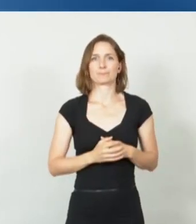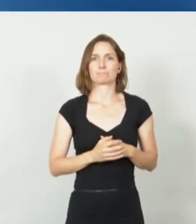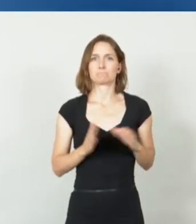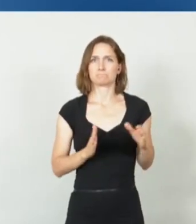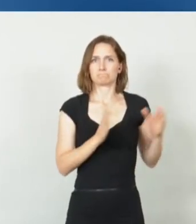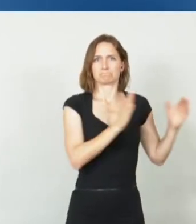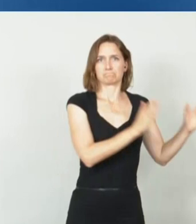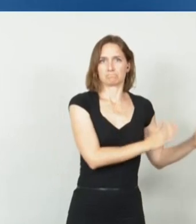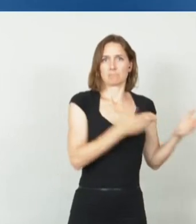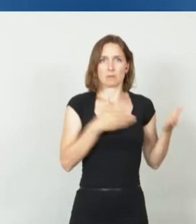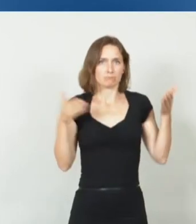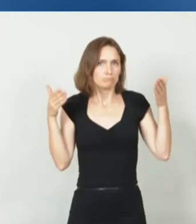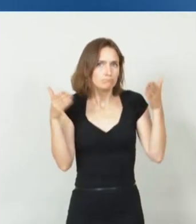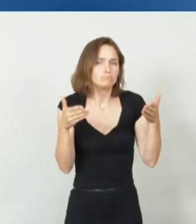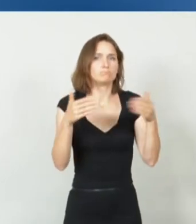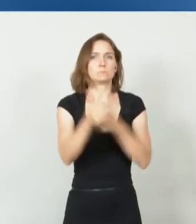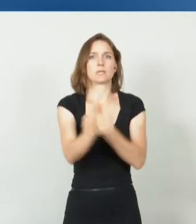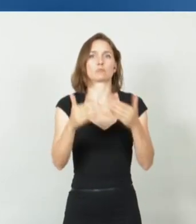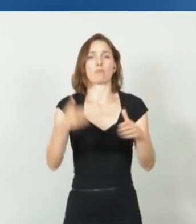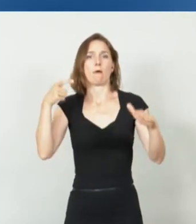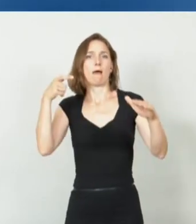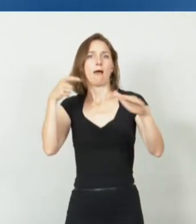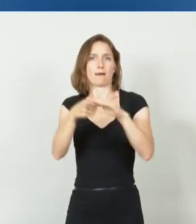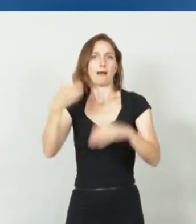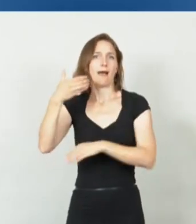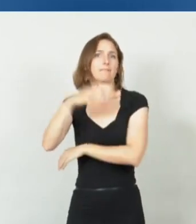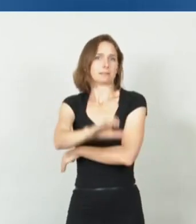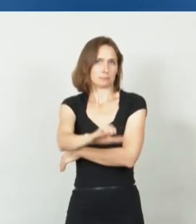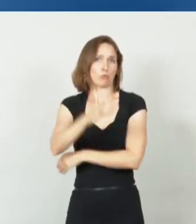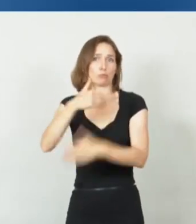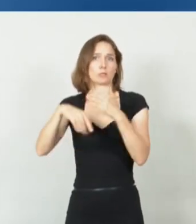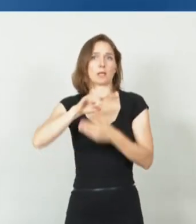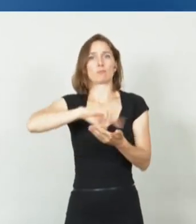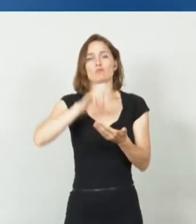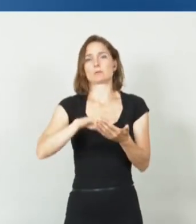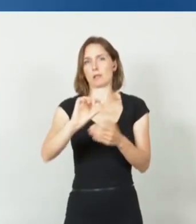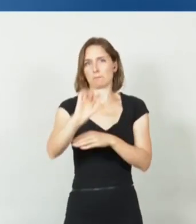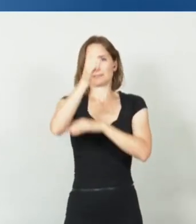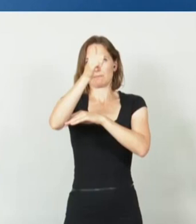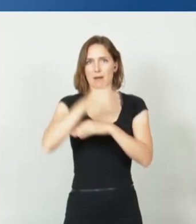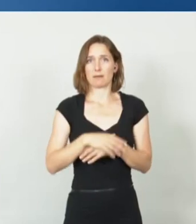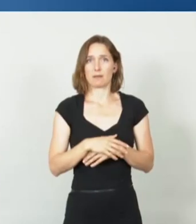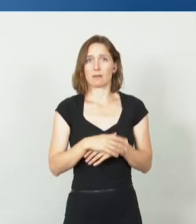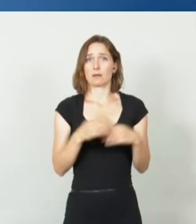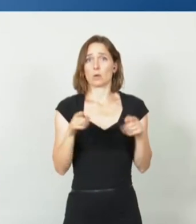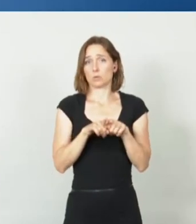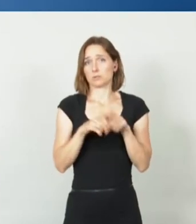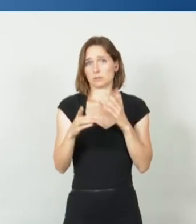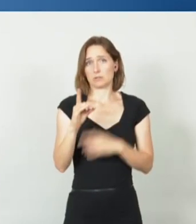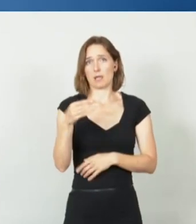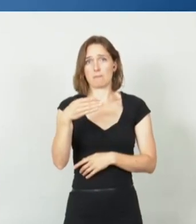viens à la section d'investissement du budget principal où nous avons aussi des variations dans la DMA